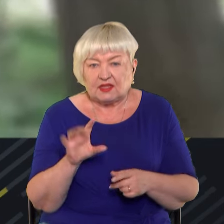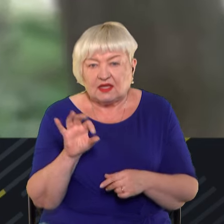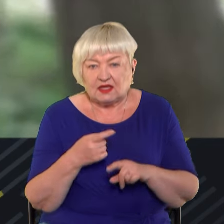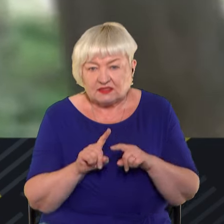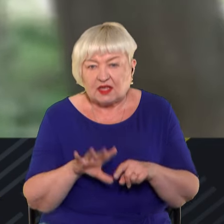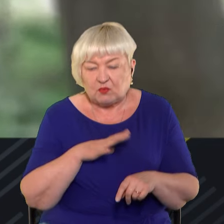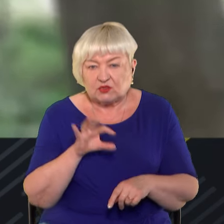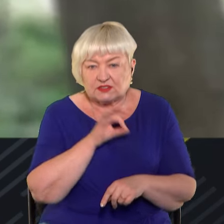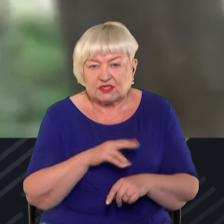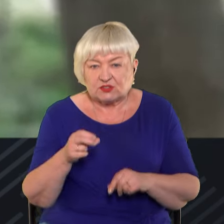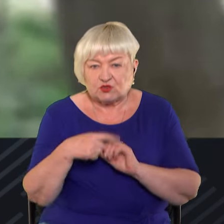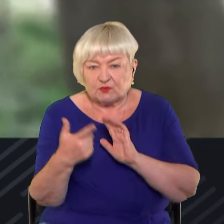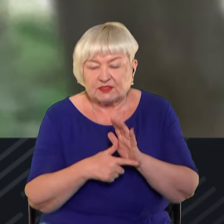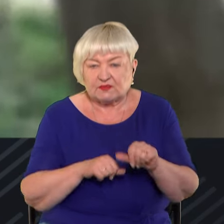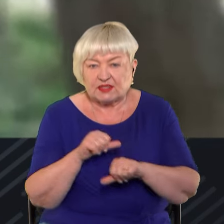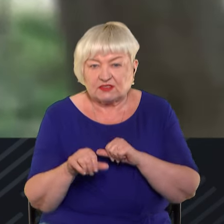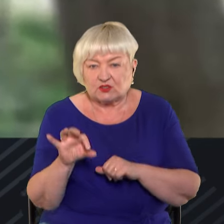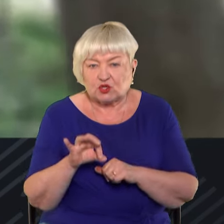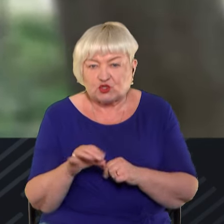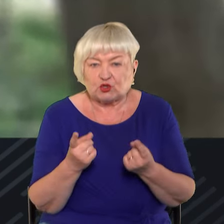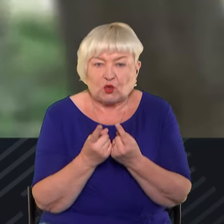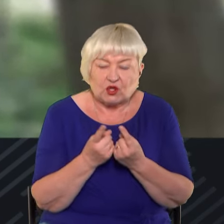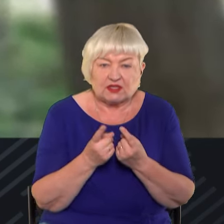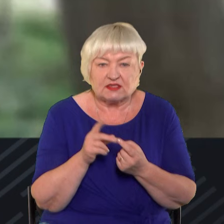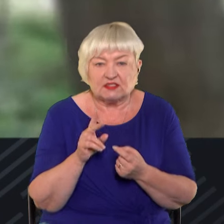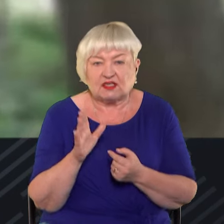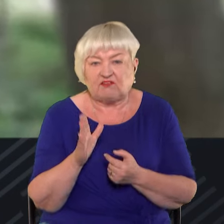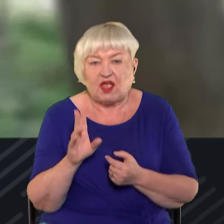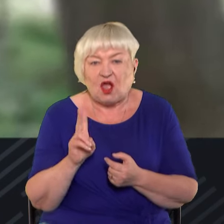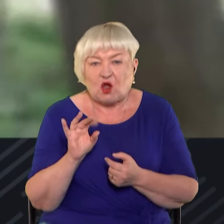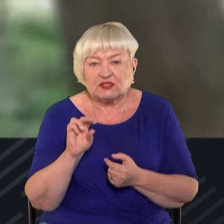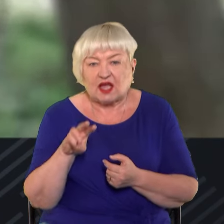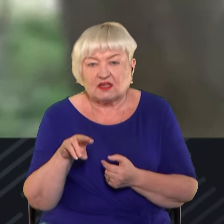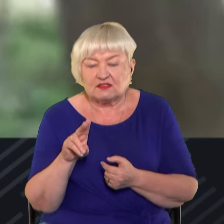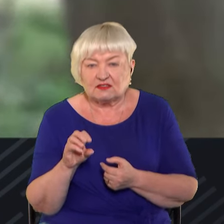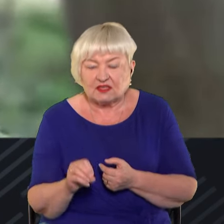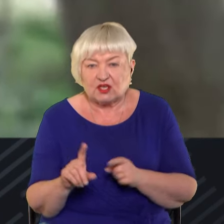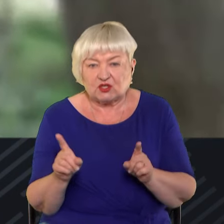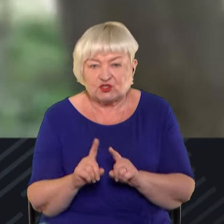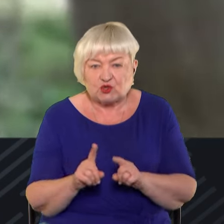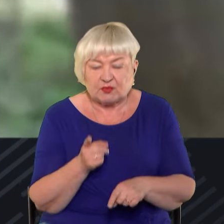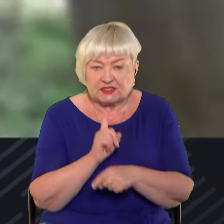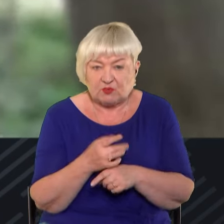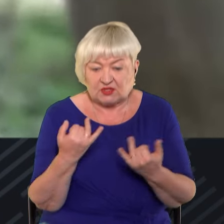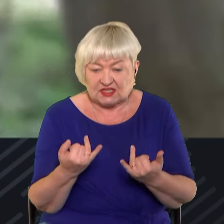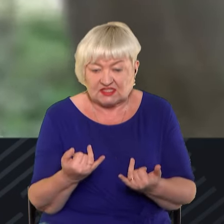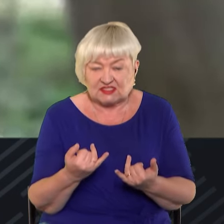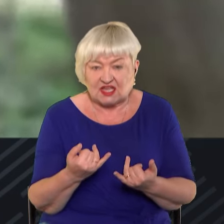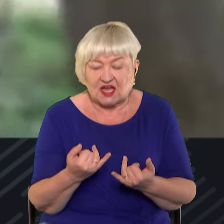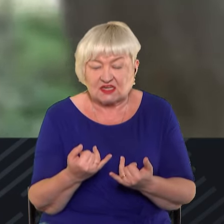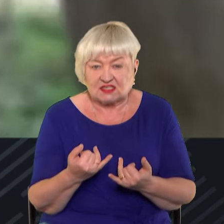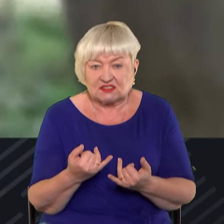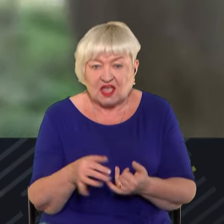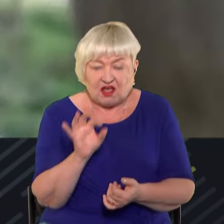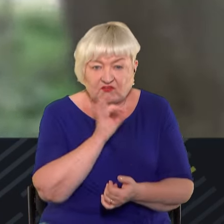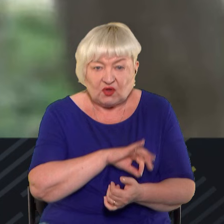та ВКонтакті. Але для того, щоб запобігти можливості використання соціальних мереж, як зараз використовують Телеграм для всіх